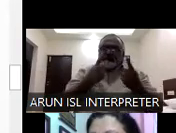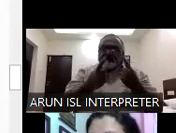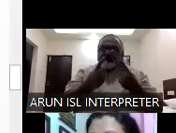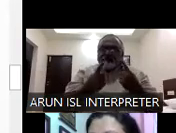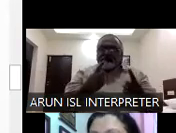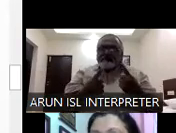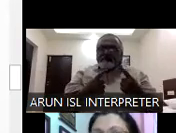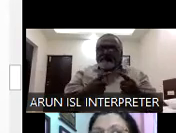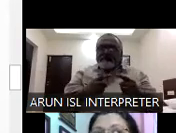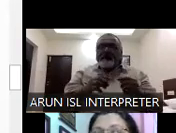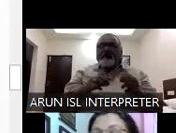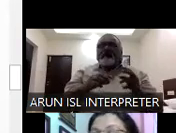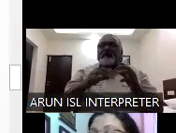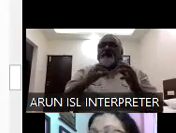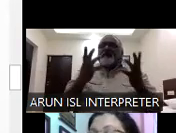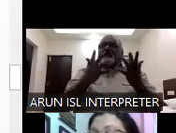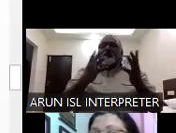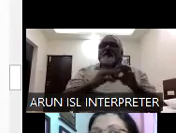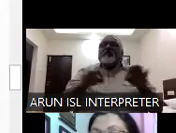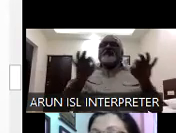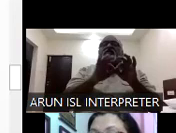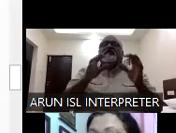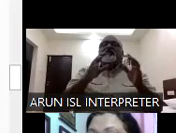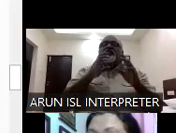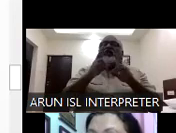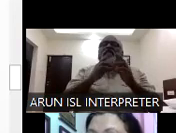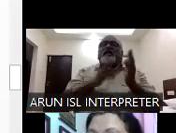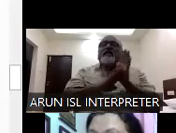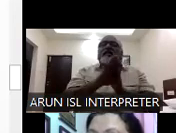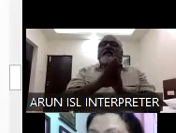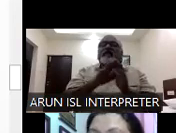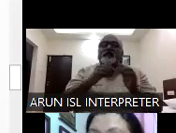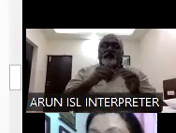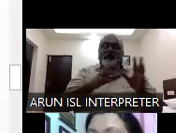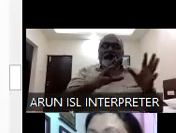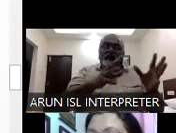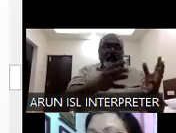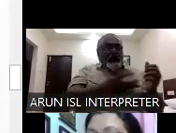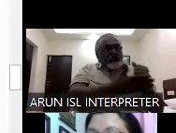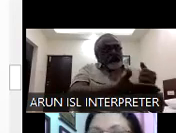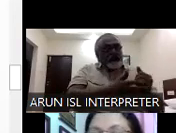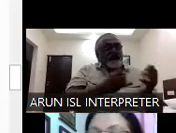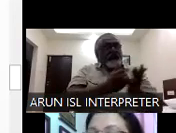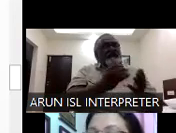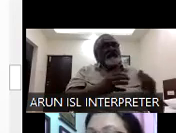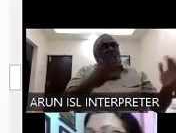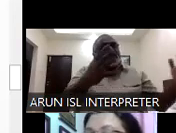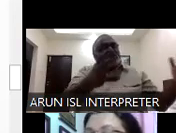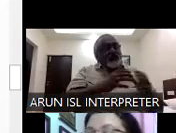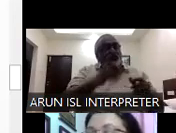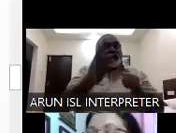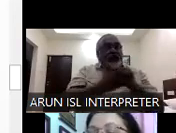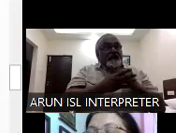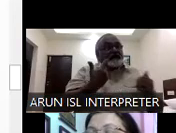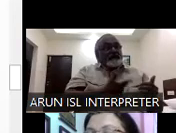about development, all the villagers, they asked me, madam, आप ये village को adopt करने वाले हैं क्या? आप हमारे लिए ये करने वाले हैं